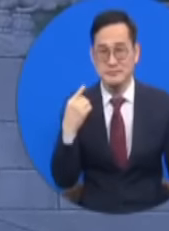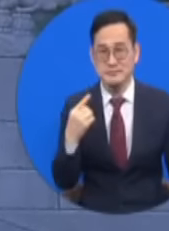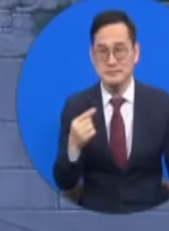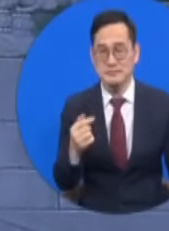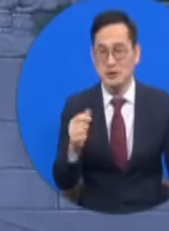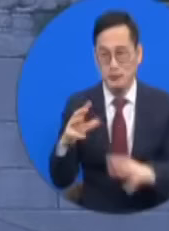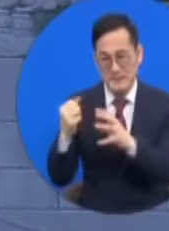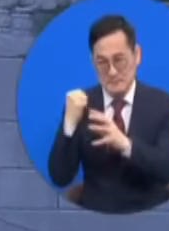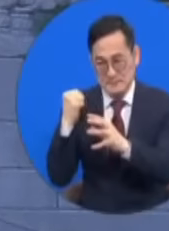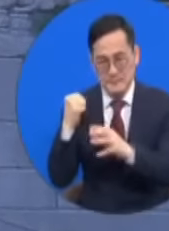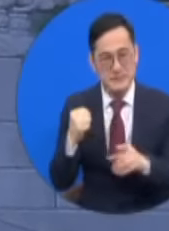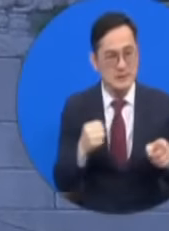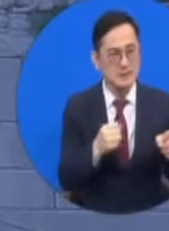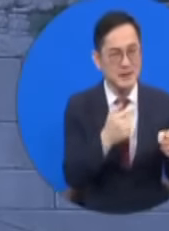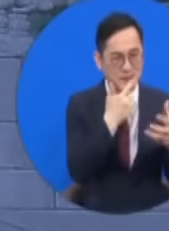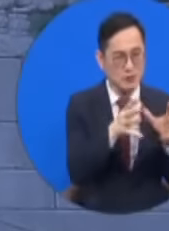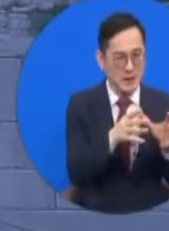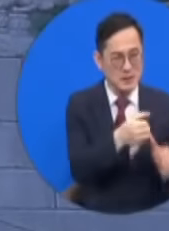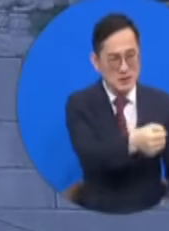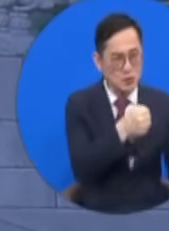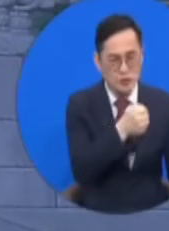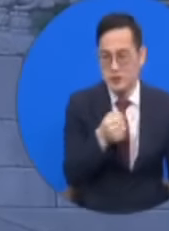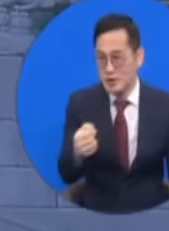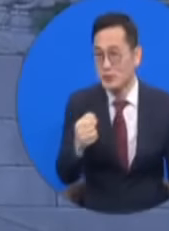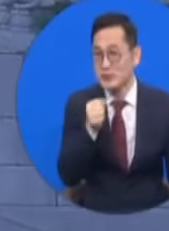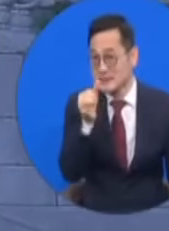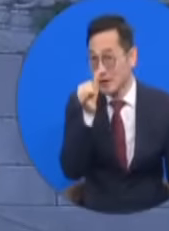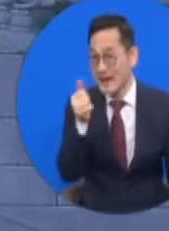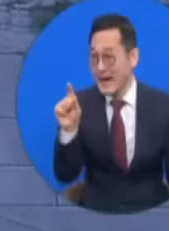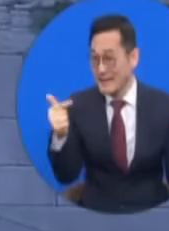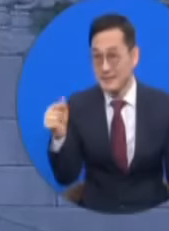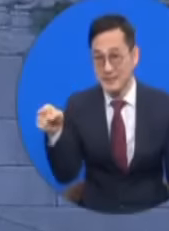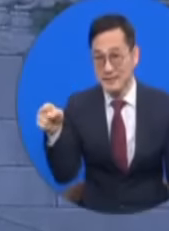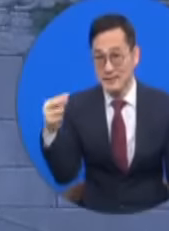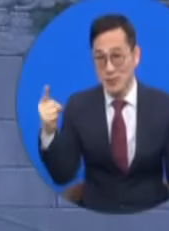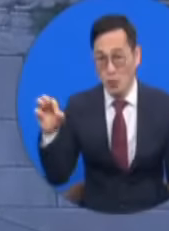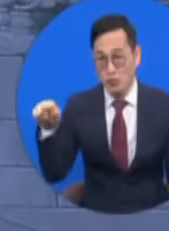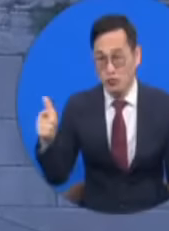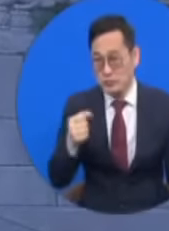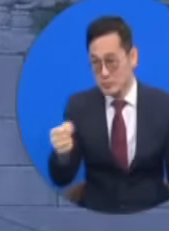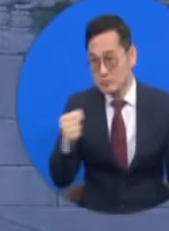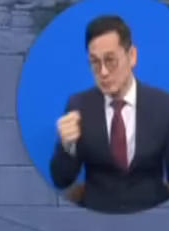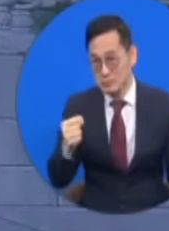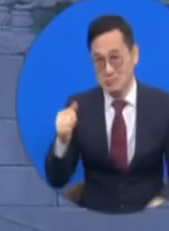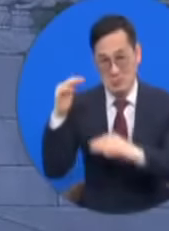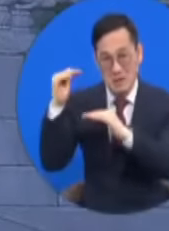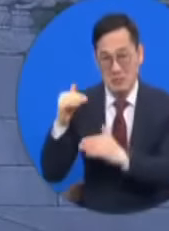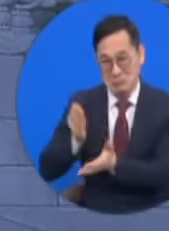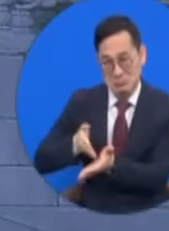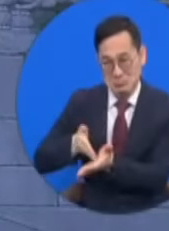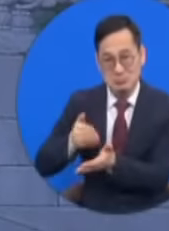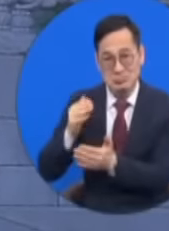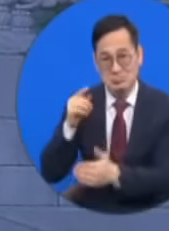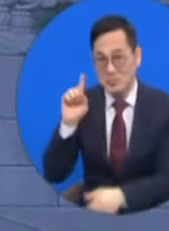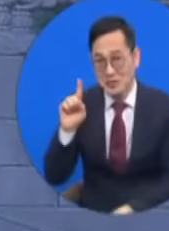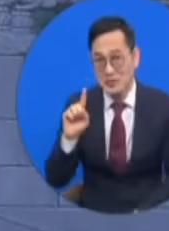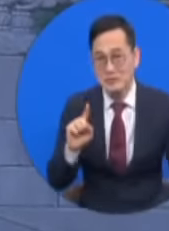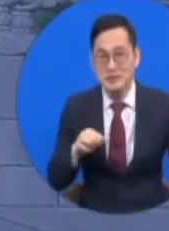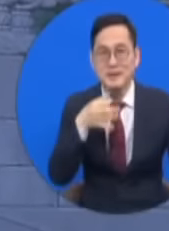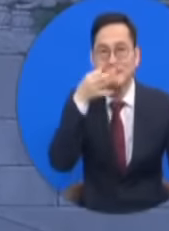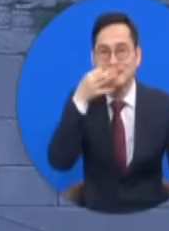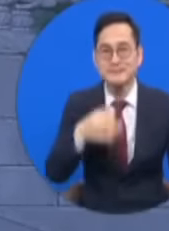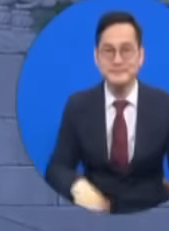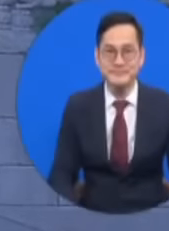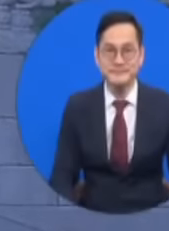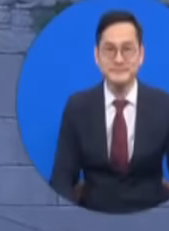원내대표와 동행 인터뷰를 했습니다. 한동훈 비대위원장, 저희와의 인터뷰에서 어떤 속내를 털어놨는데 어떤 속내를 털어놨을까요?